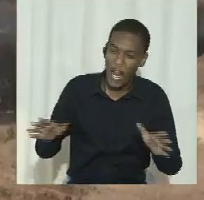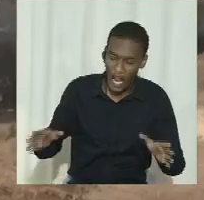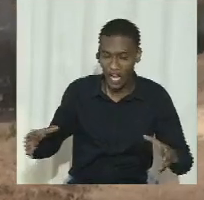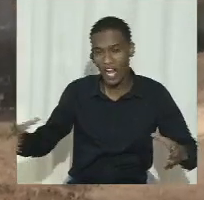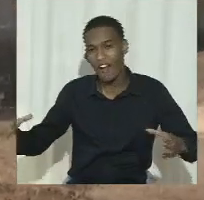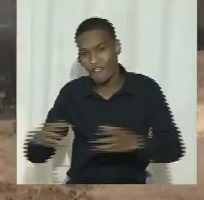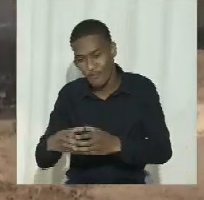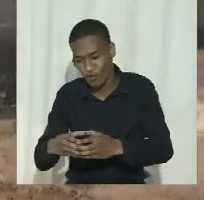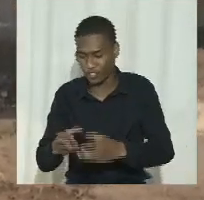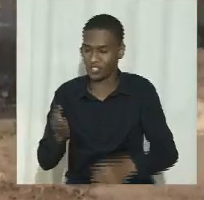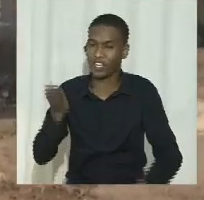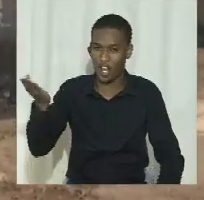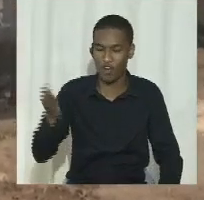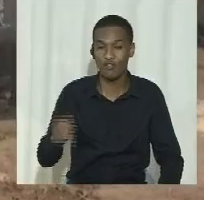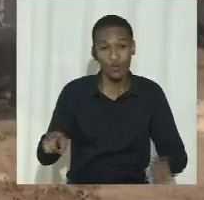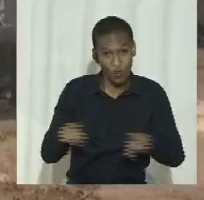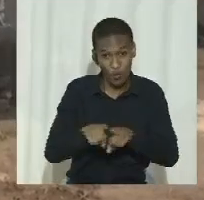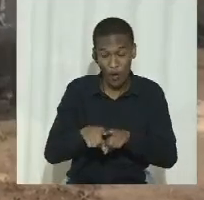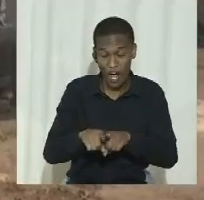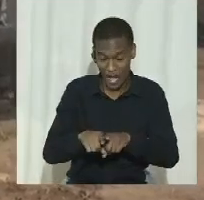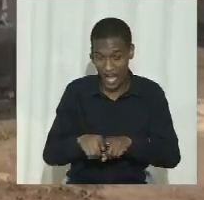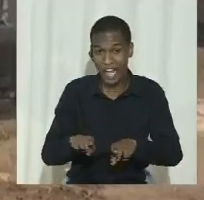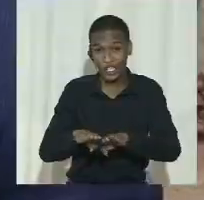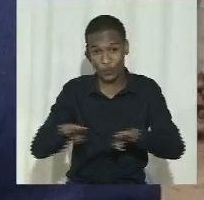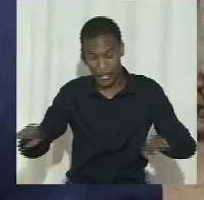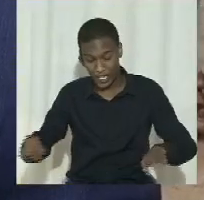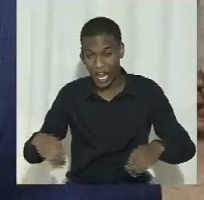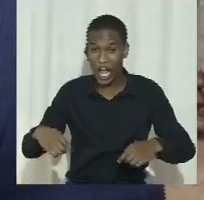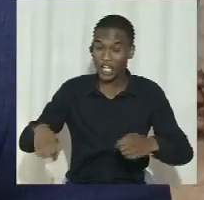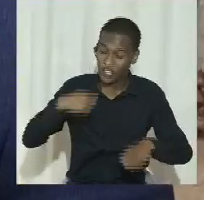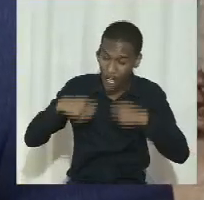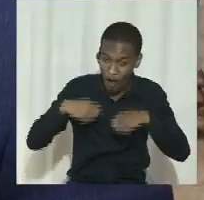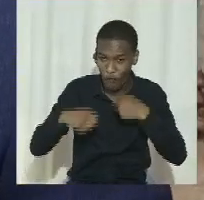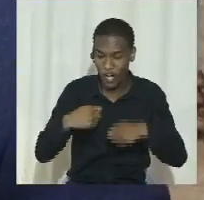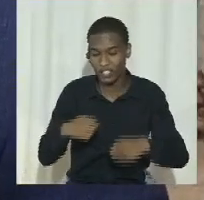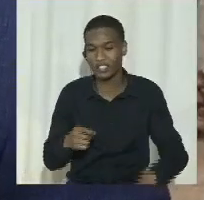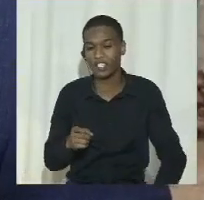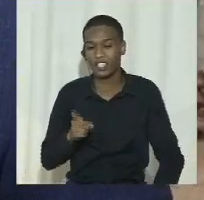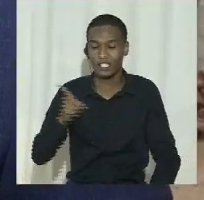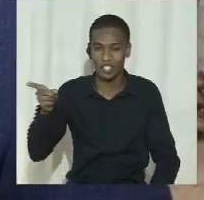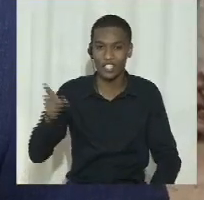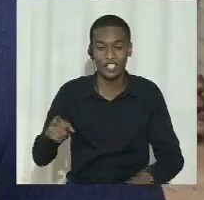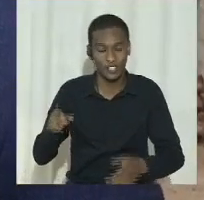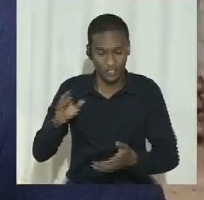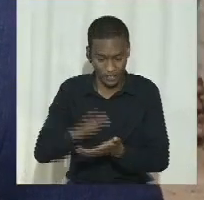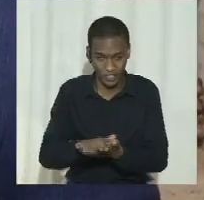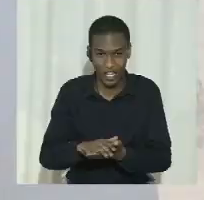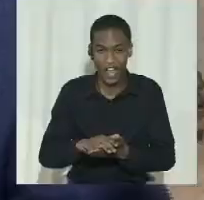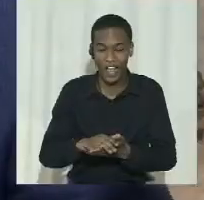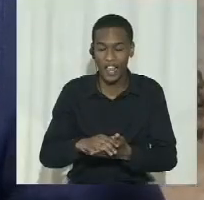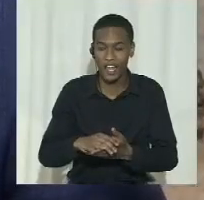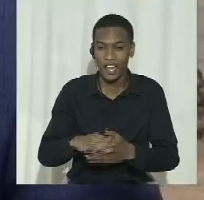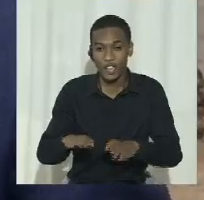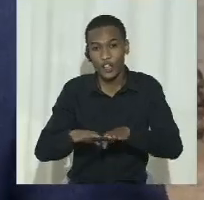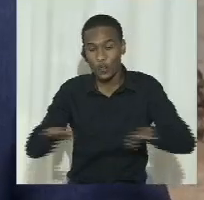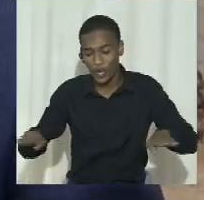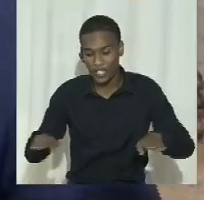ao a toerana natao isakafoanan'ny mpiasa miasa ato a sy toerana fahanzareo mba